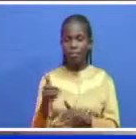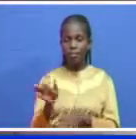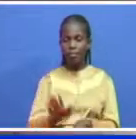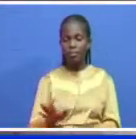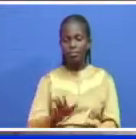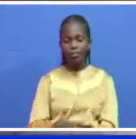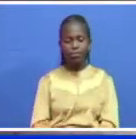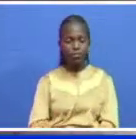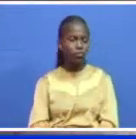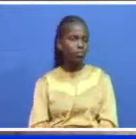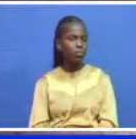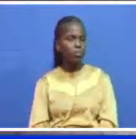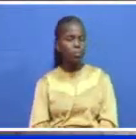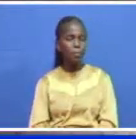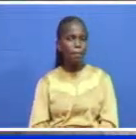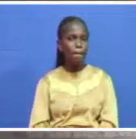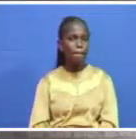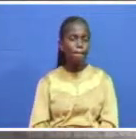Vilingi wa Mauvoo.